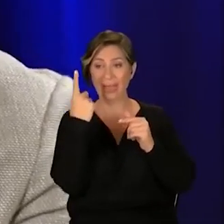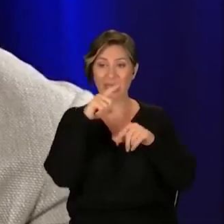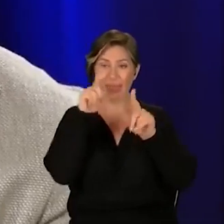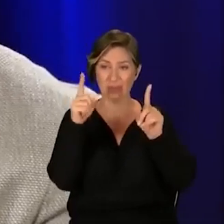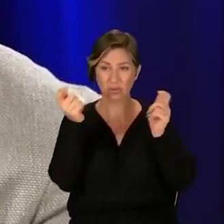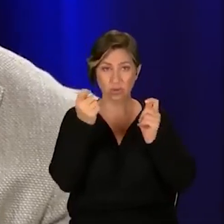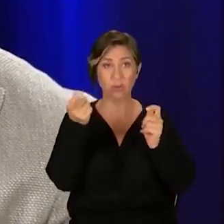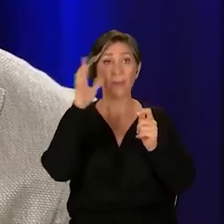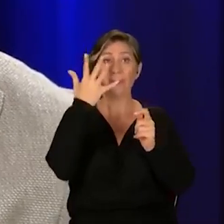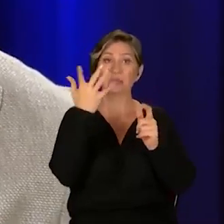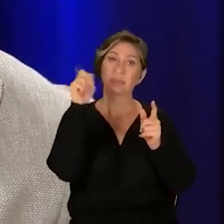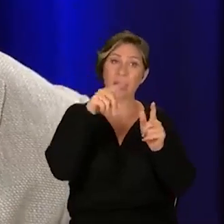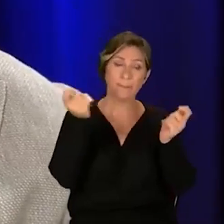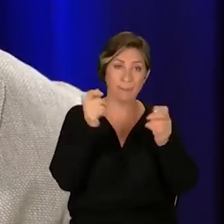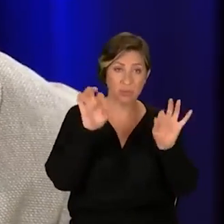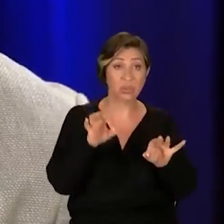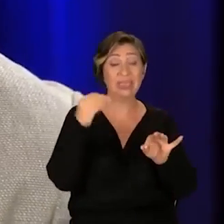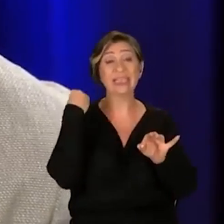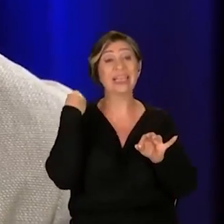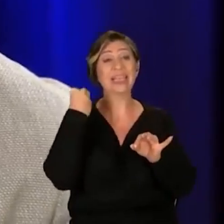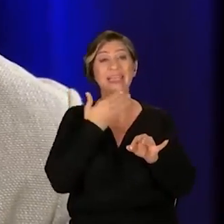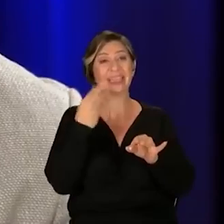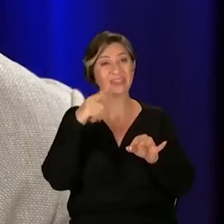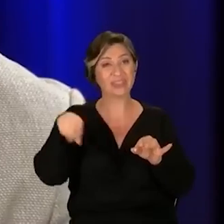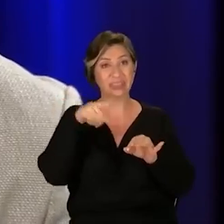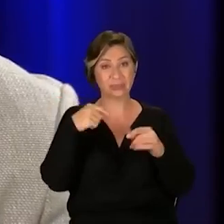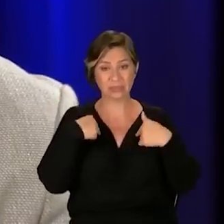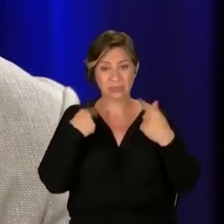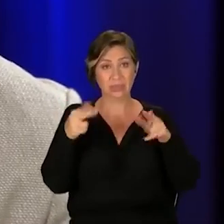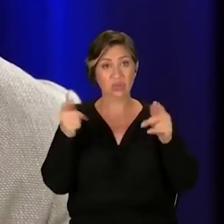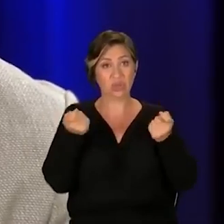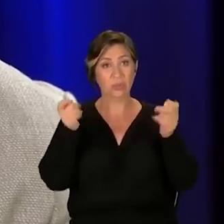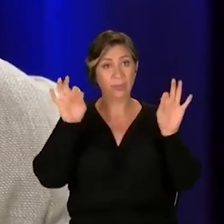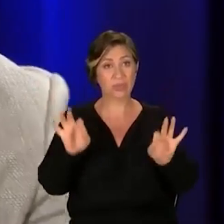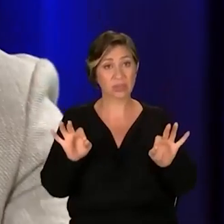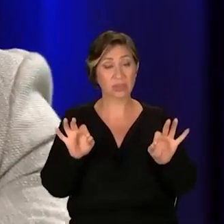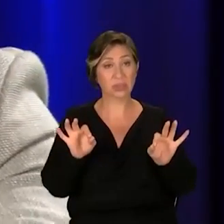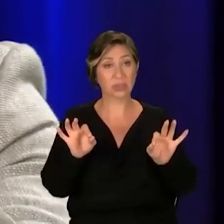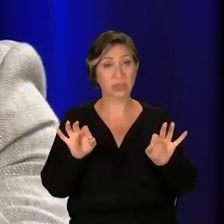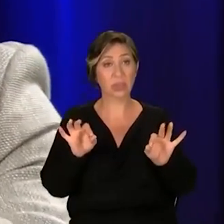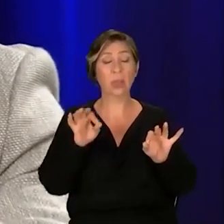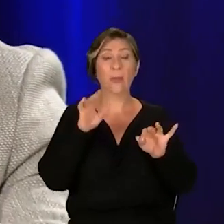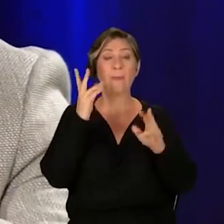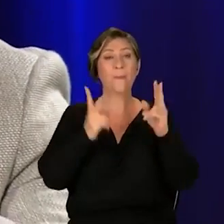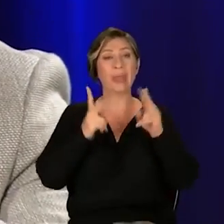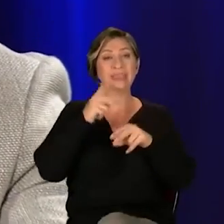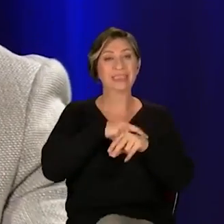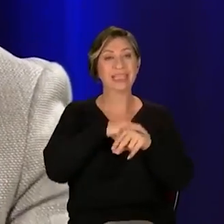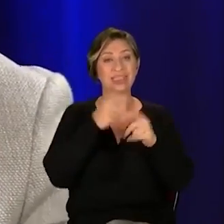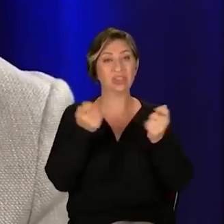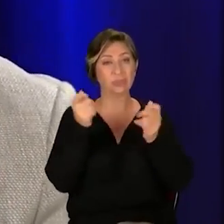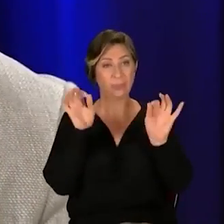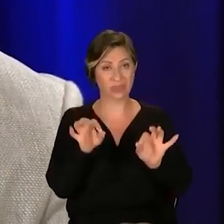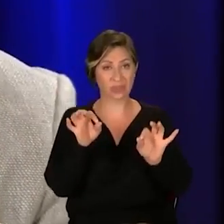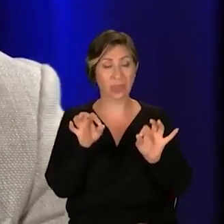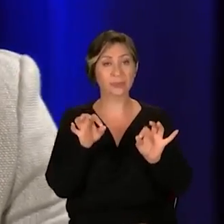çalışıyordu. Sonra 5'te tekrar başlıyordu. Yeni jenerasyon bizim gibi çalışmaya başladılar. Yani bu belli saatler içerisinde çalışmaya